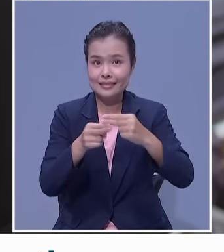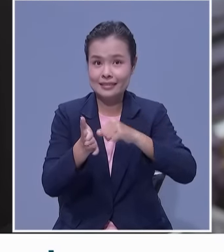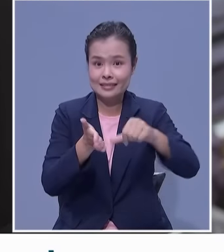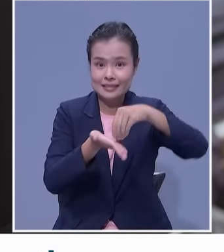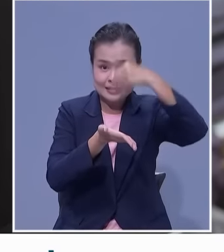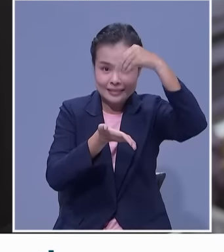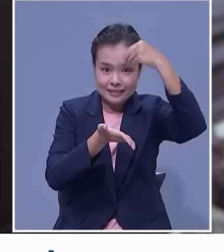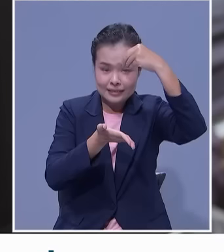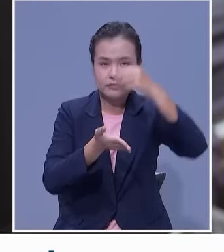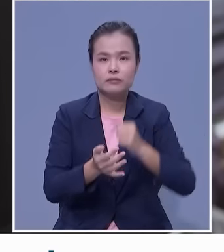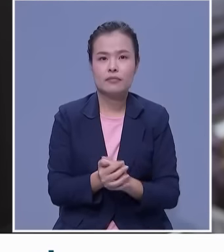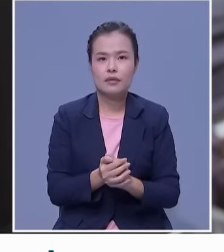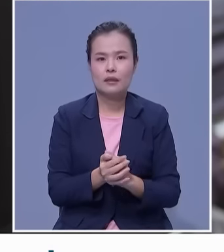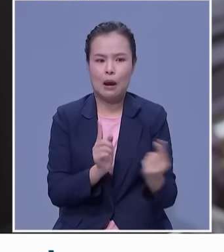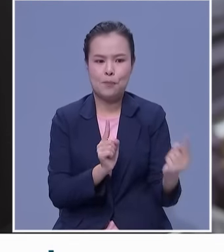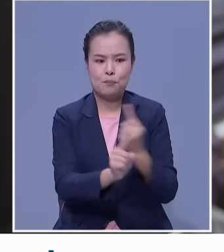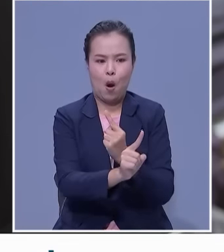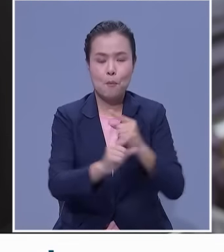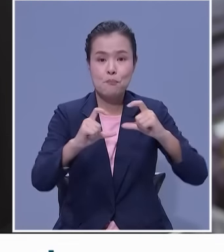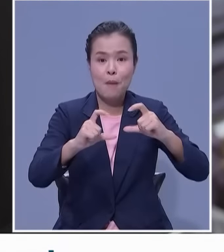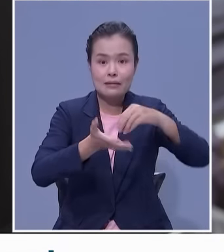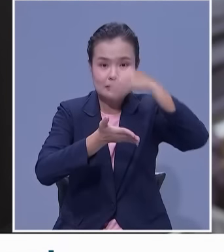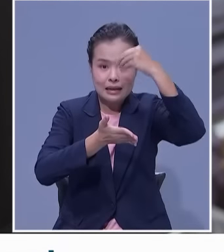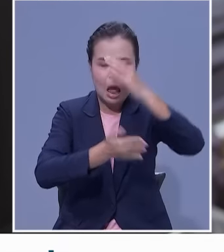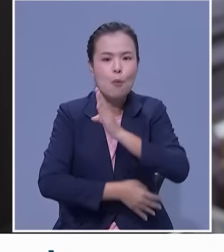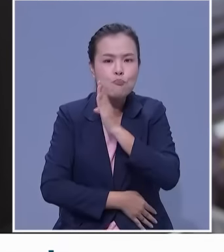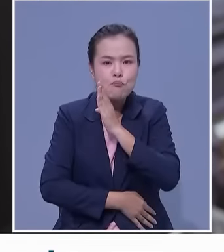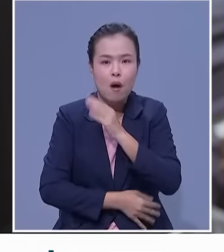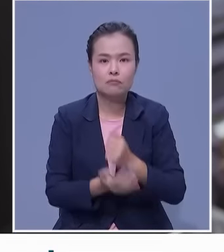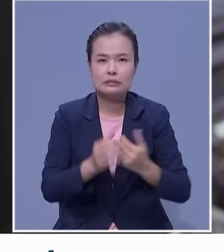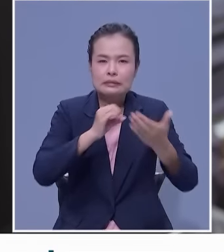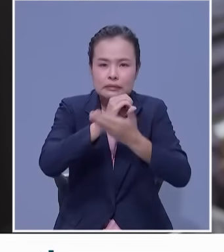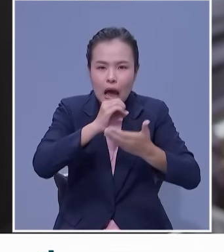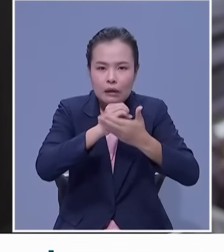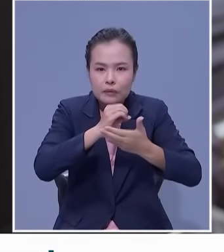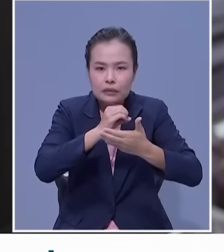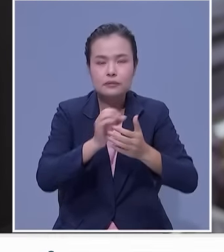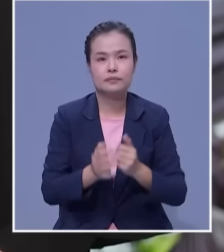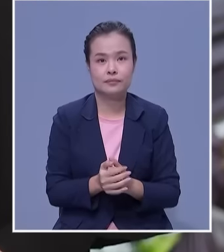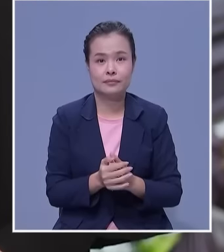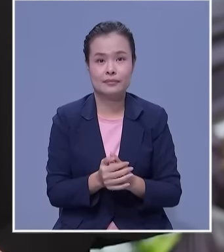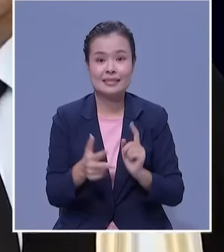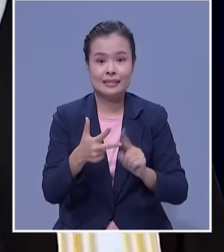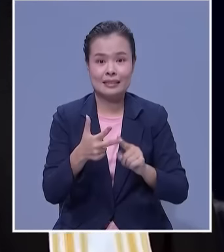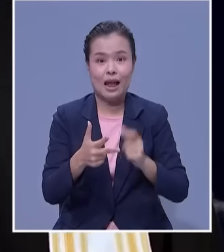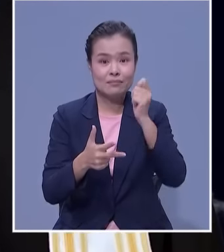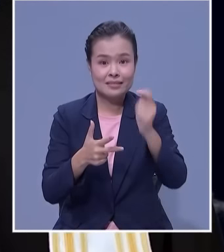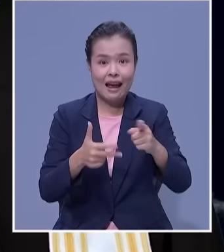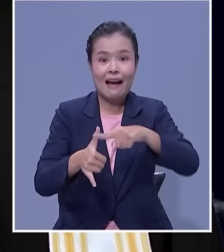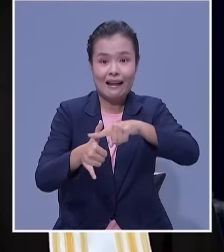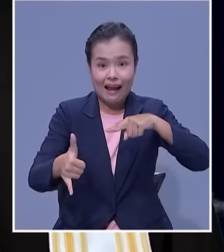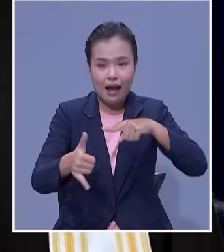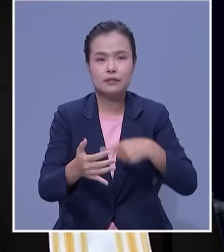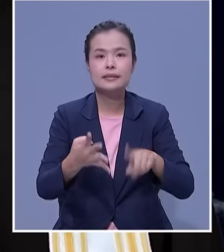นักศึกษาเพราะใช้ให้ผู้อื่นปลอมบัตรนักศึกษาอื 2ค้ายาเสพติด 3จ้างวานฆ่า